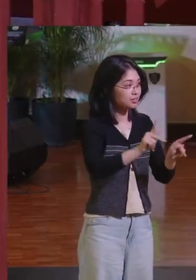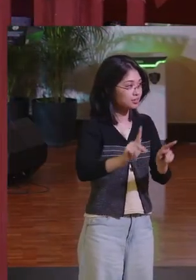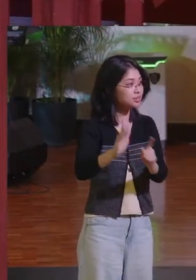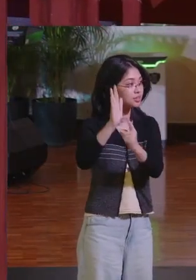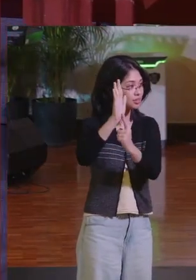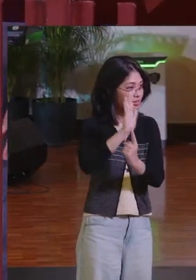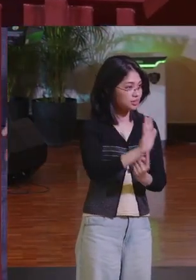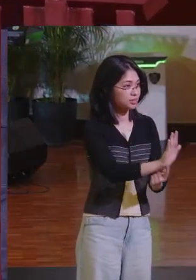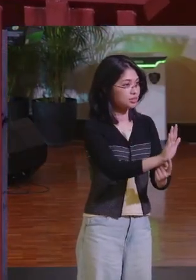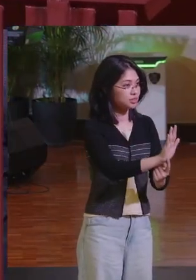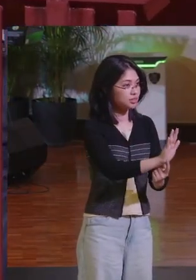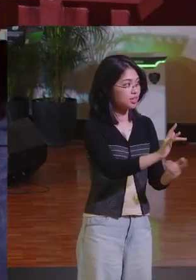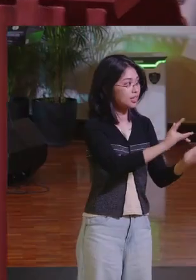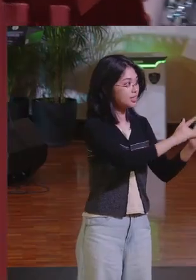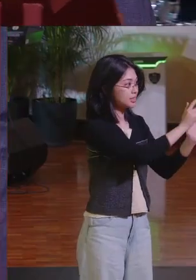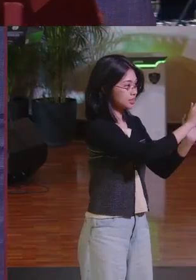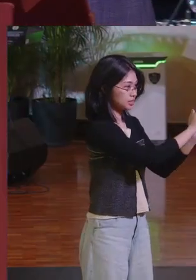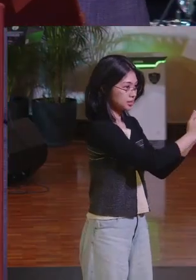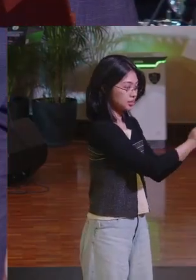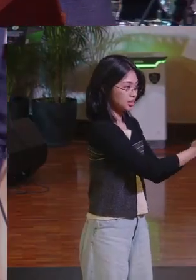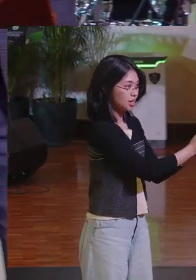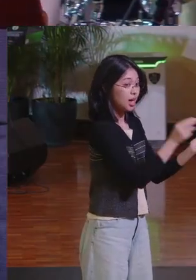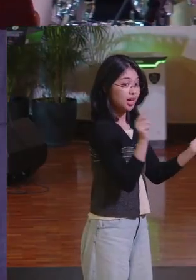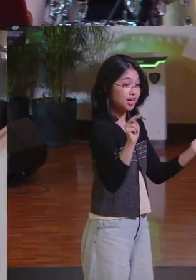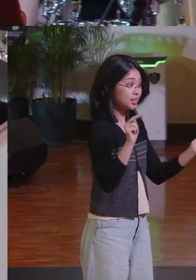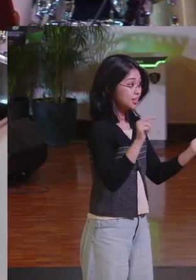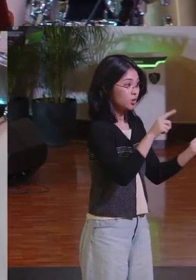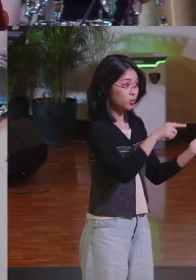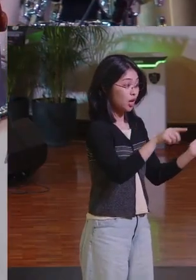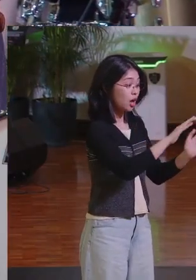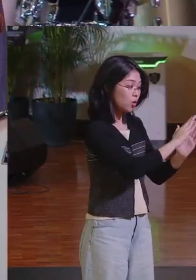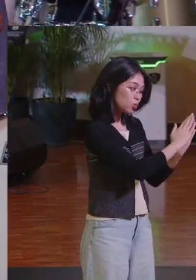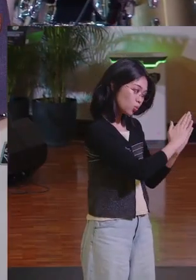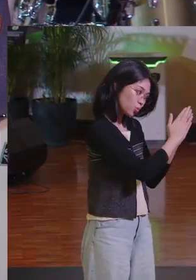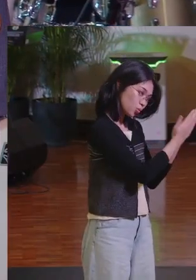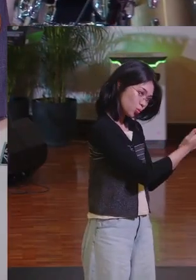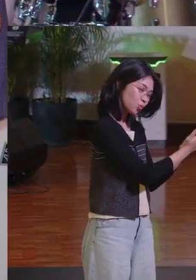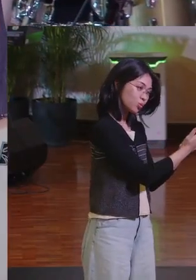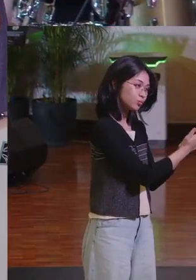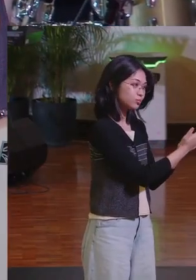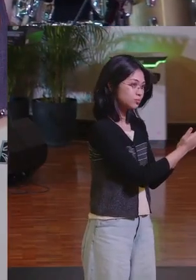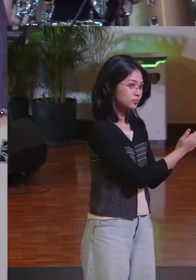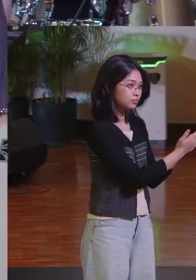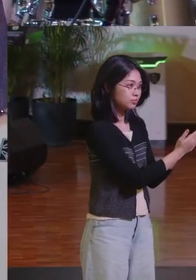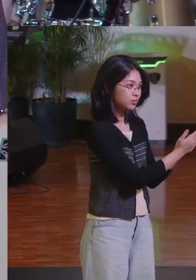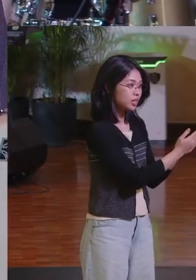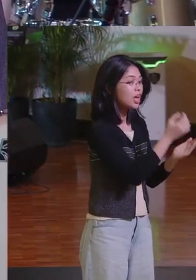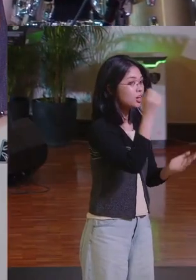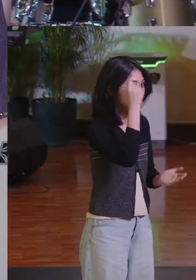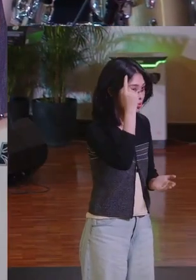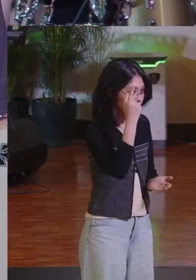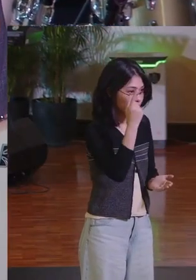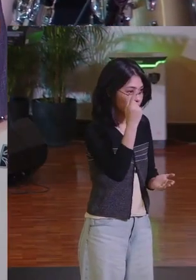po lahat sa Bible. Kailangan na lang natin buksan ito at alamin,